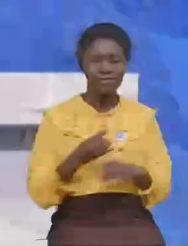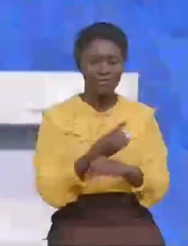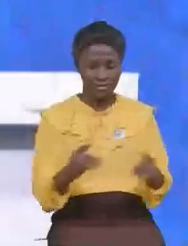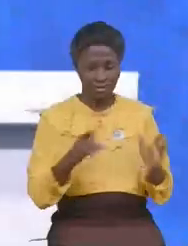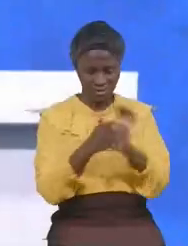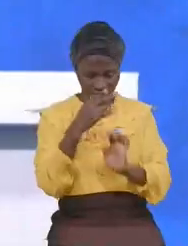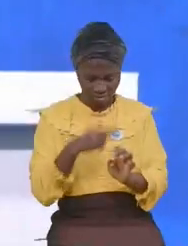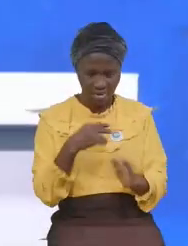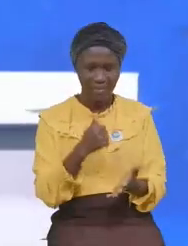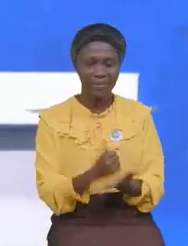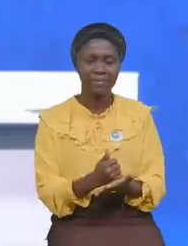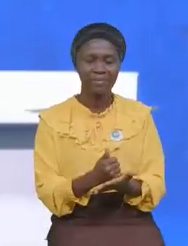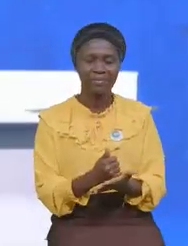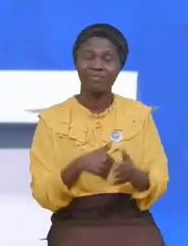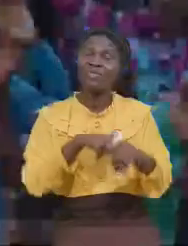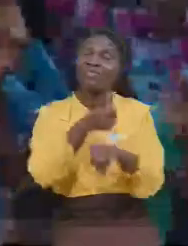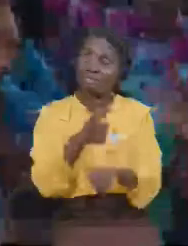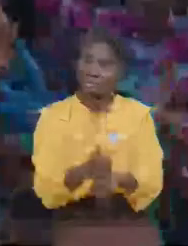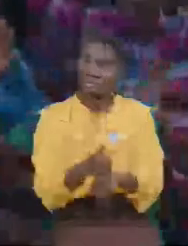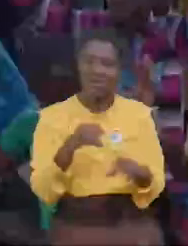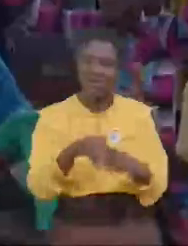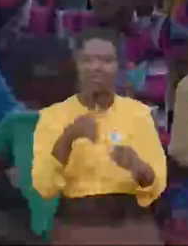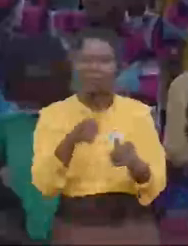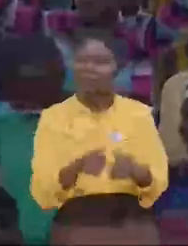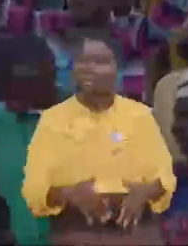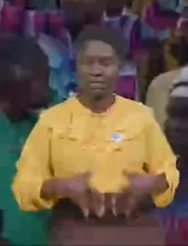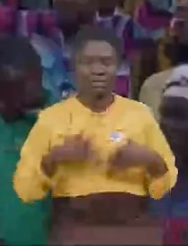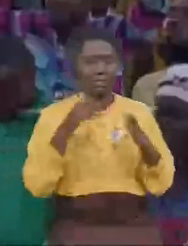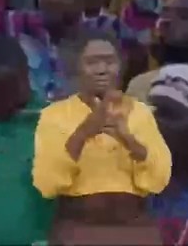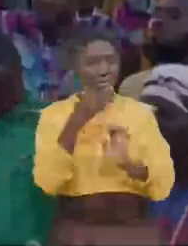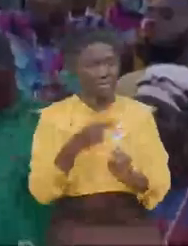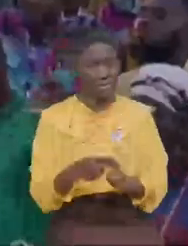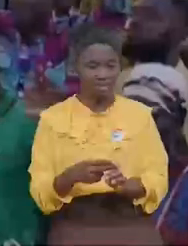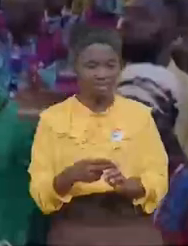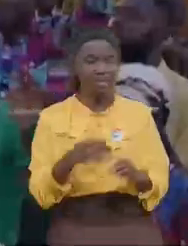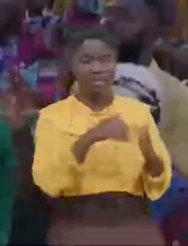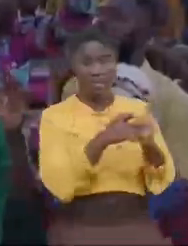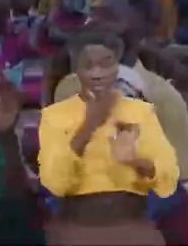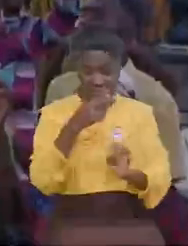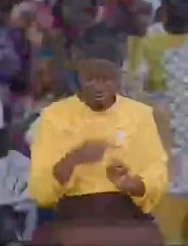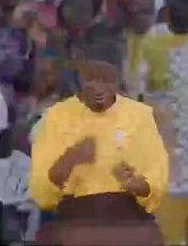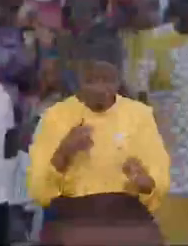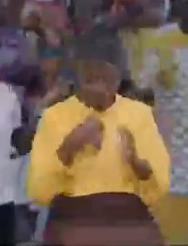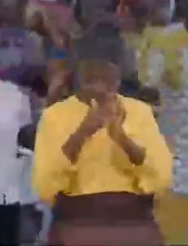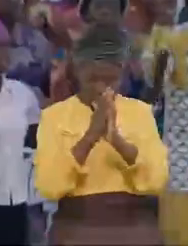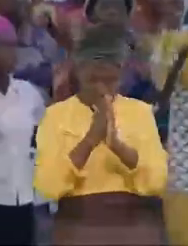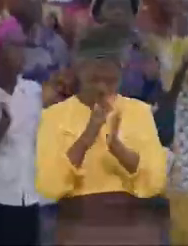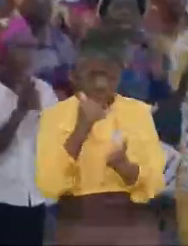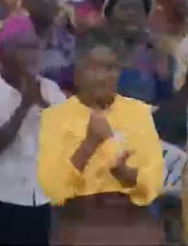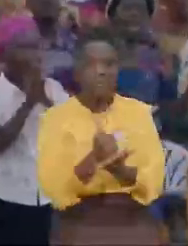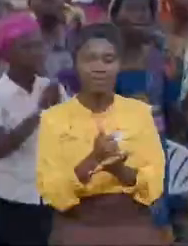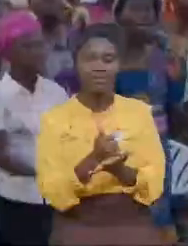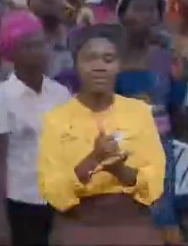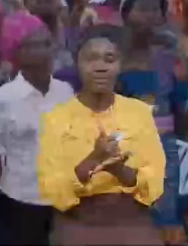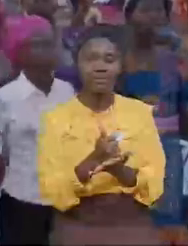guérison. Confirme cela dans chaque vie. Au nom de Jésus, nous